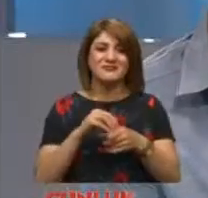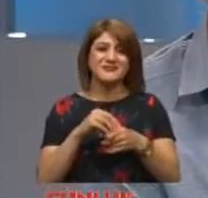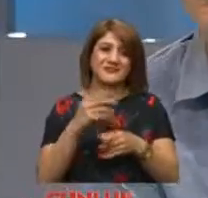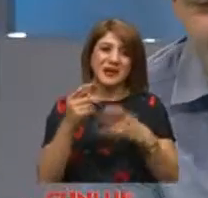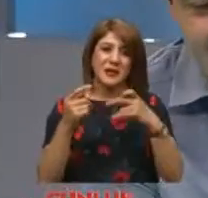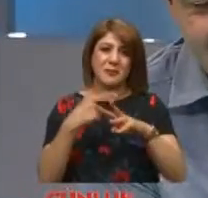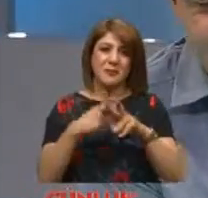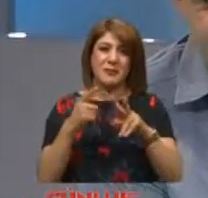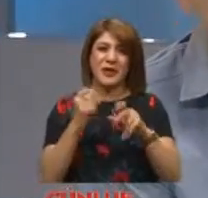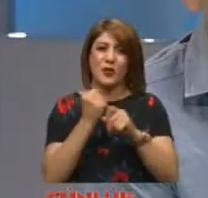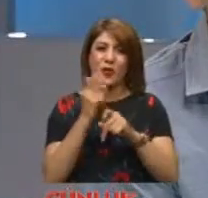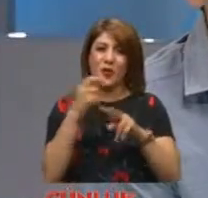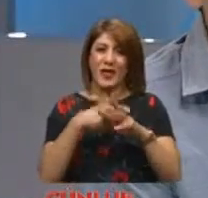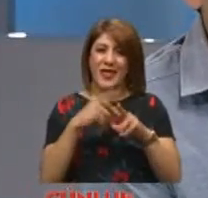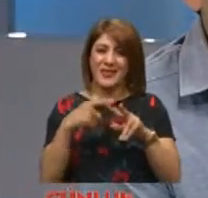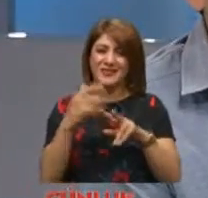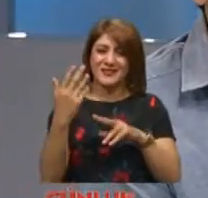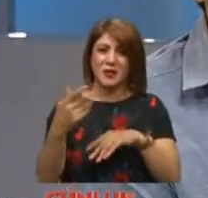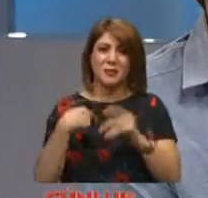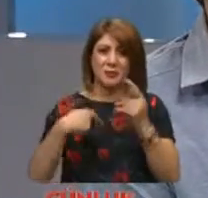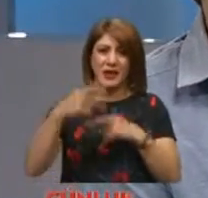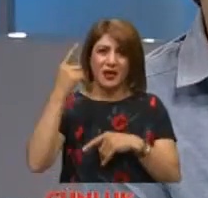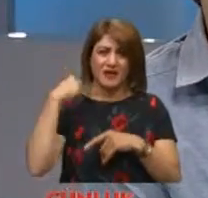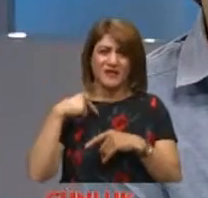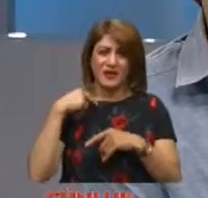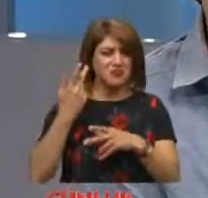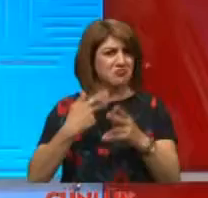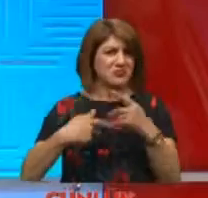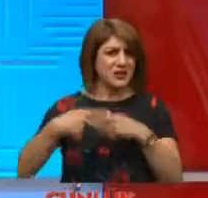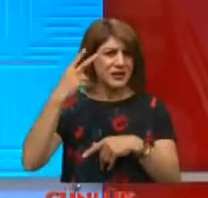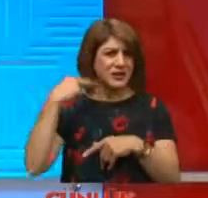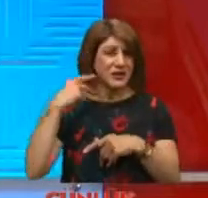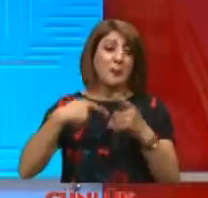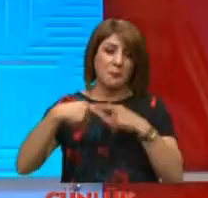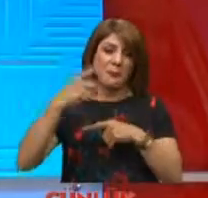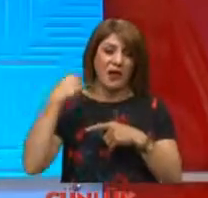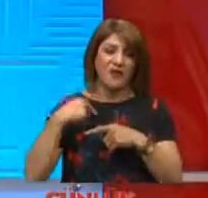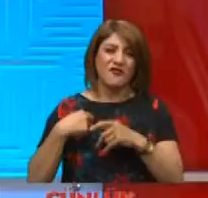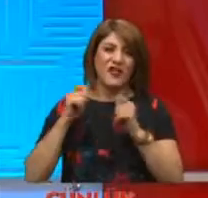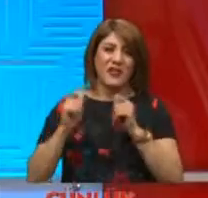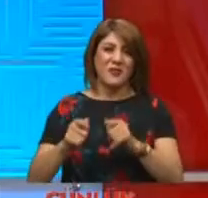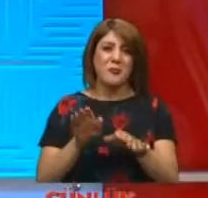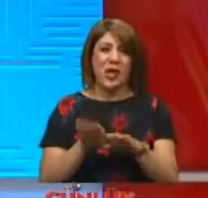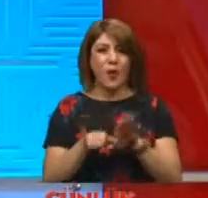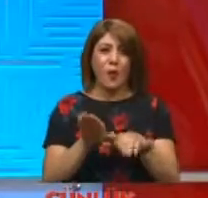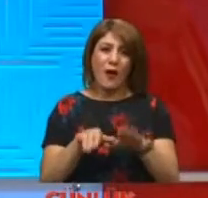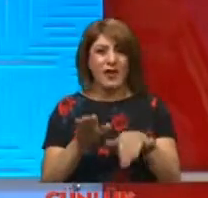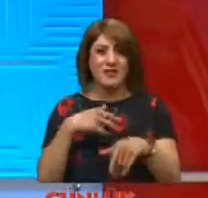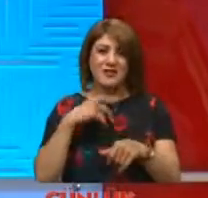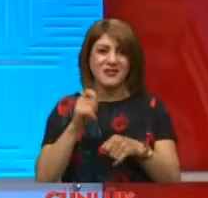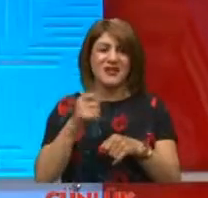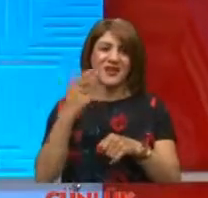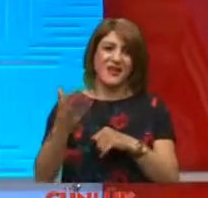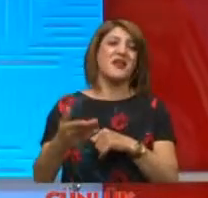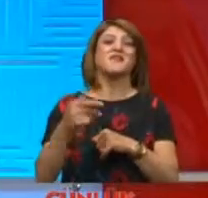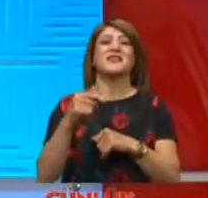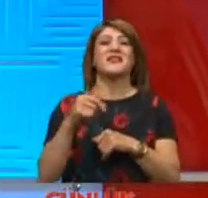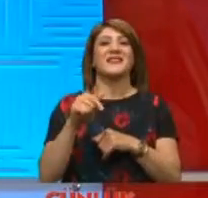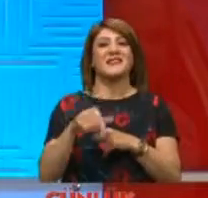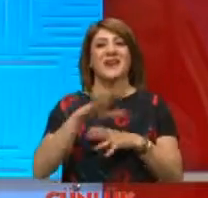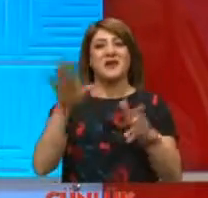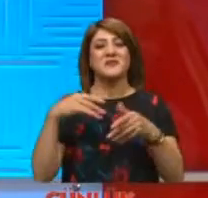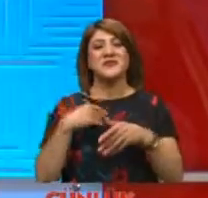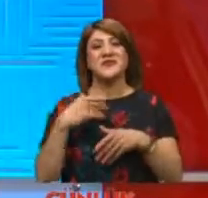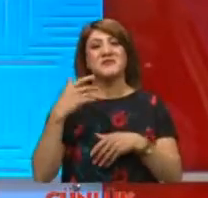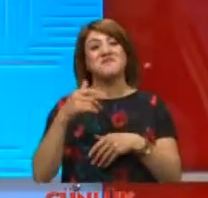ona da video bölümünde bakacağız. Vakit geçen kalırsa. Hafta biz yapmıştık. Belki hafta mıydı? Geçen haftaydı. Sen bize izletmiştin penguenleri. Evet. Şimdi, İlgi çekti demek ki. Şimdi